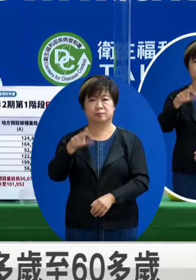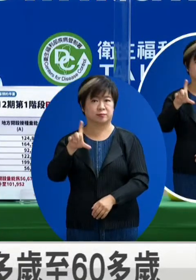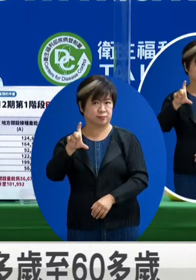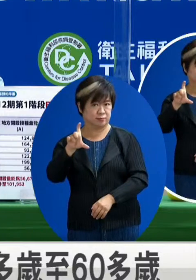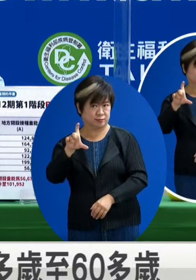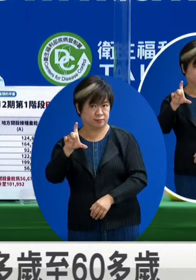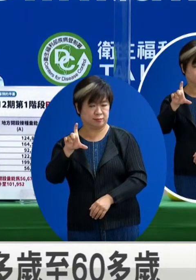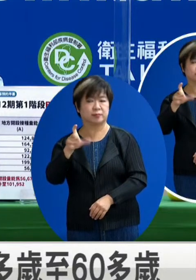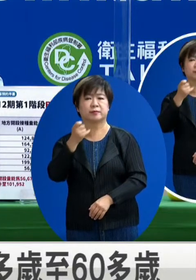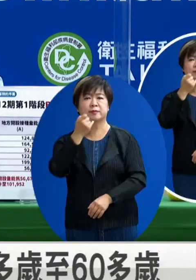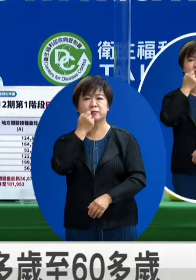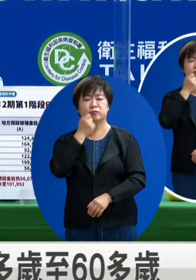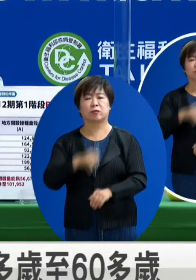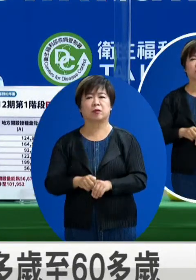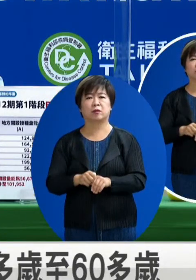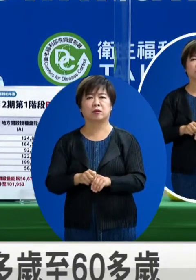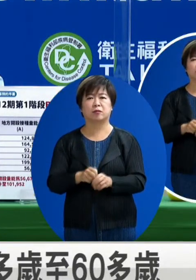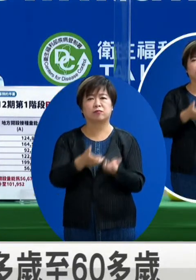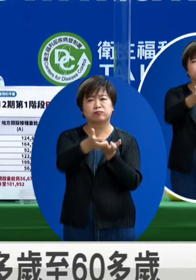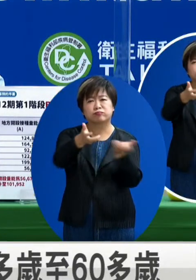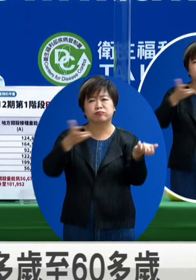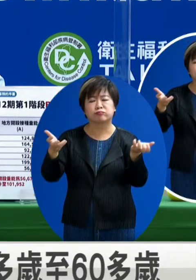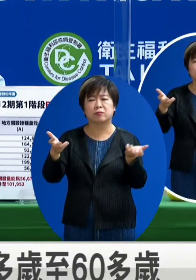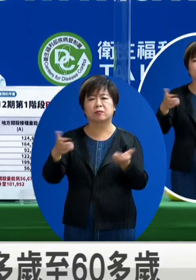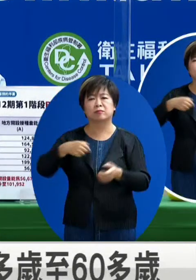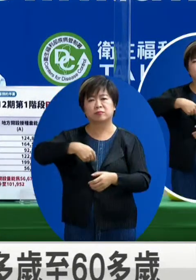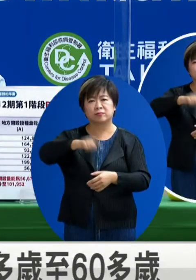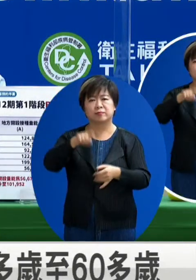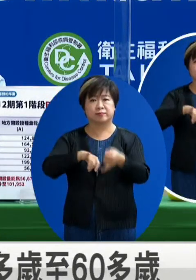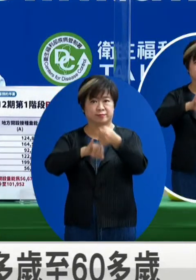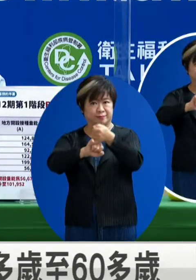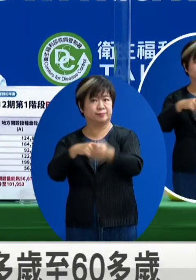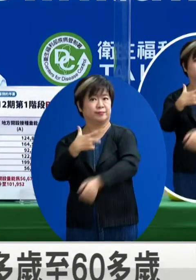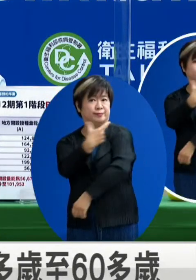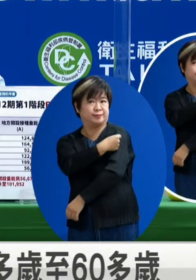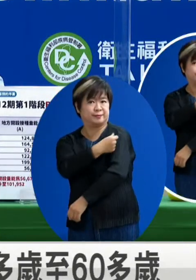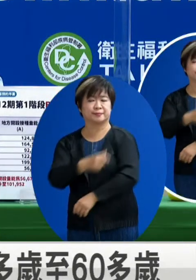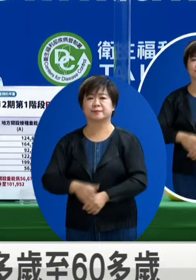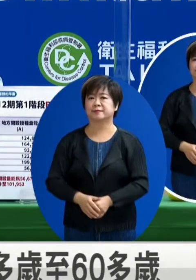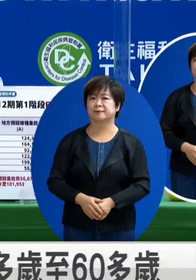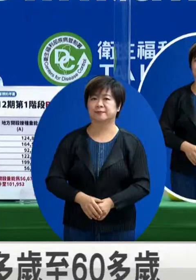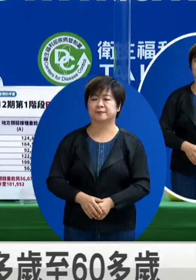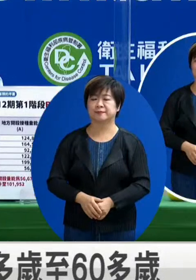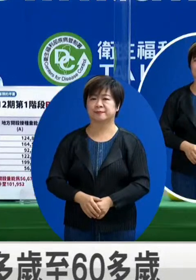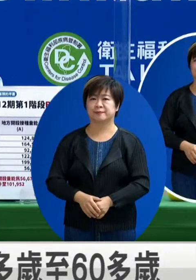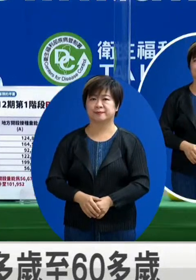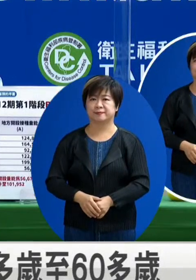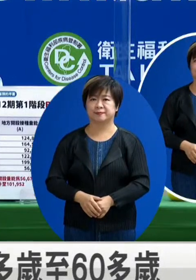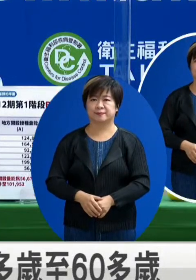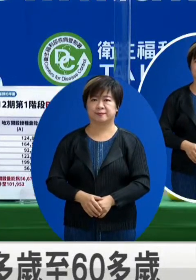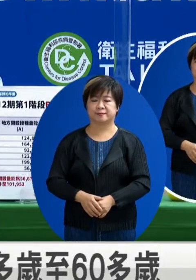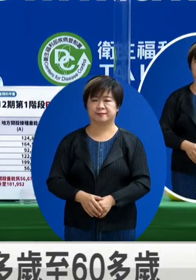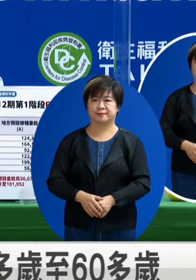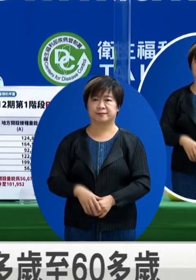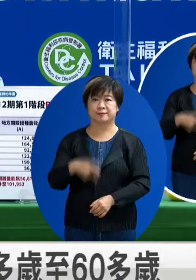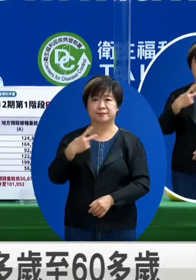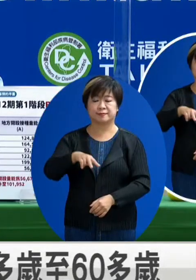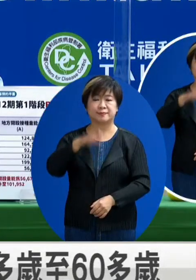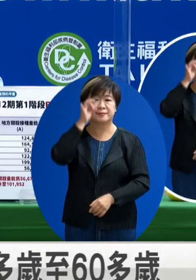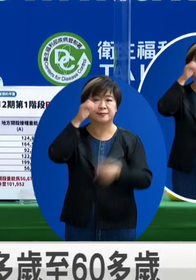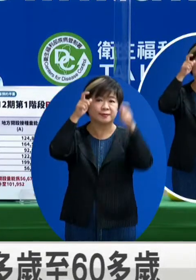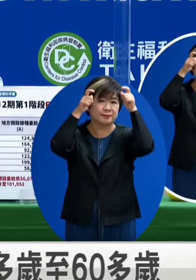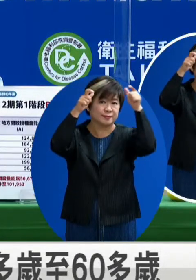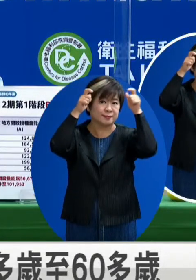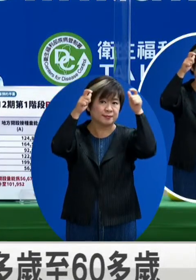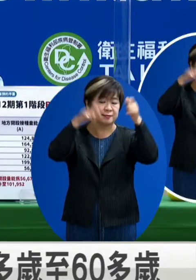105,960个可以去做接种的部的这个量。大家看第二高雄市的部